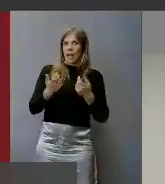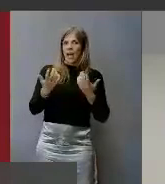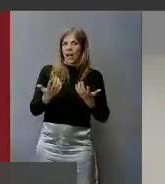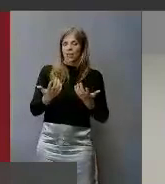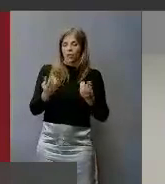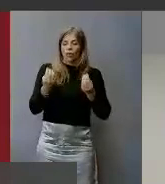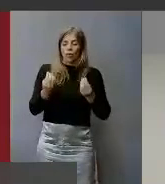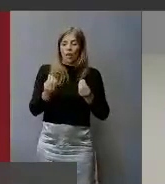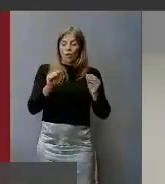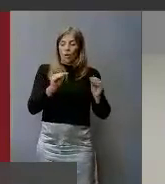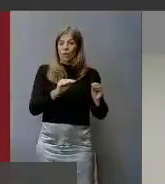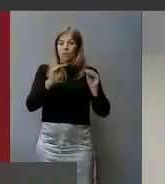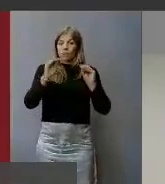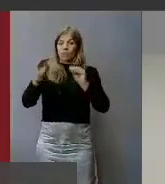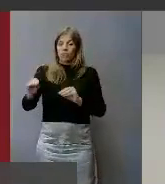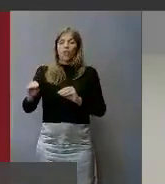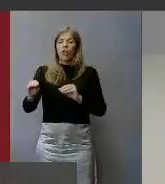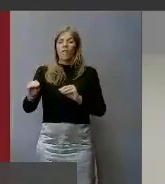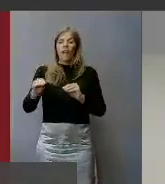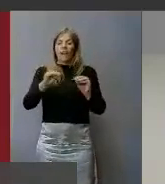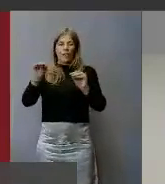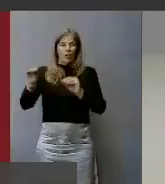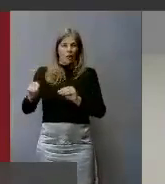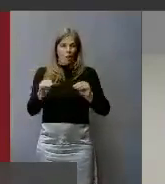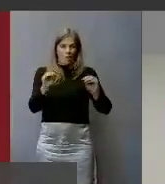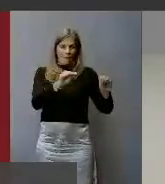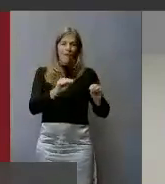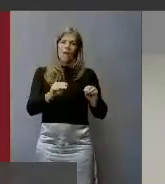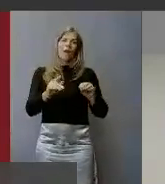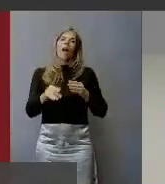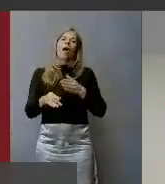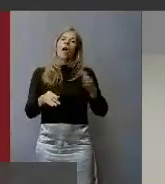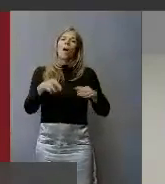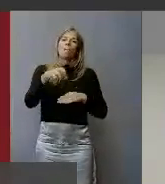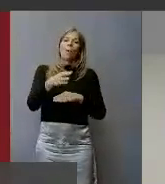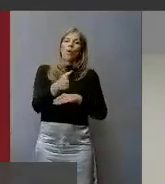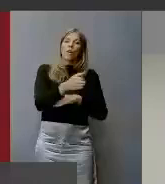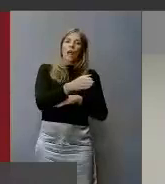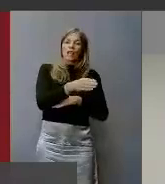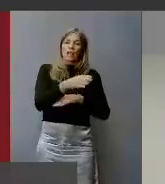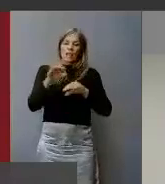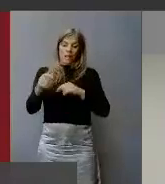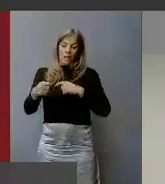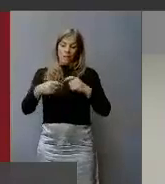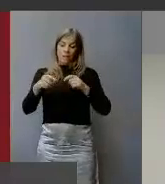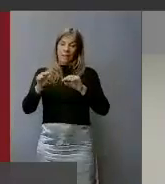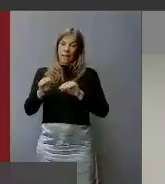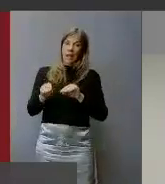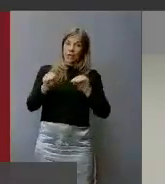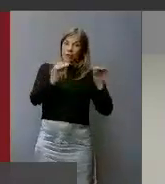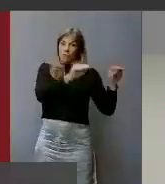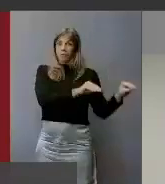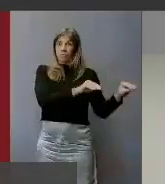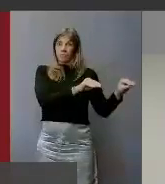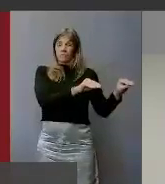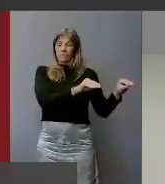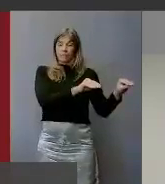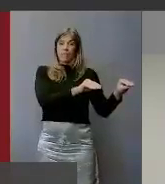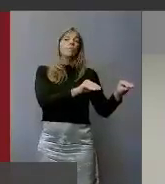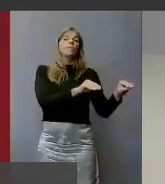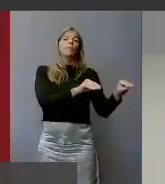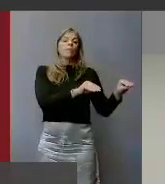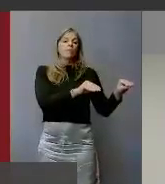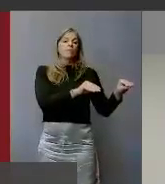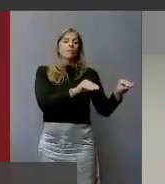spostamento verso ponente che non intacchi diciamo le le aree mercatali